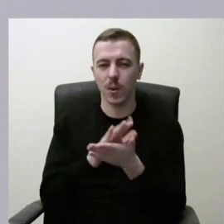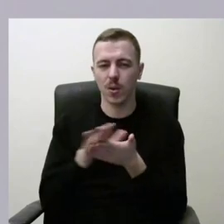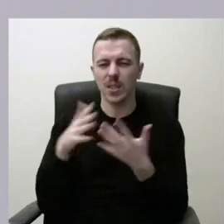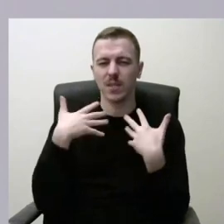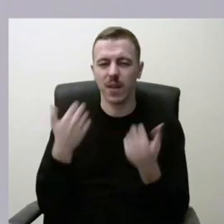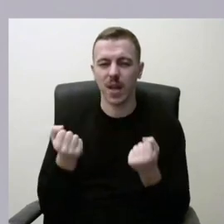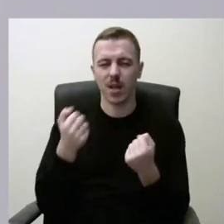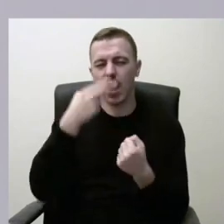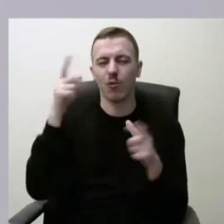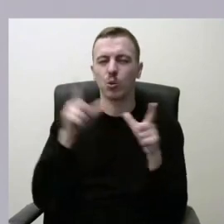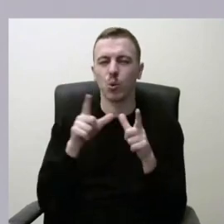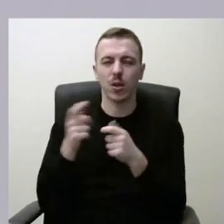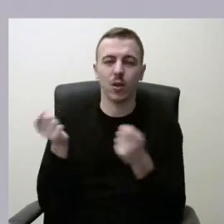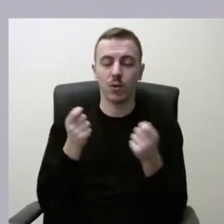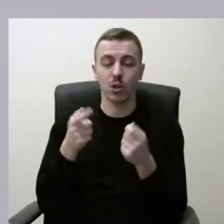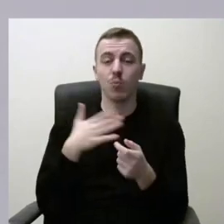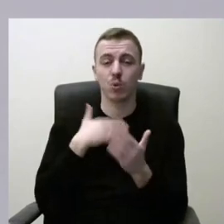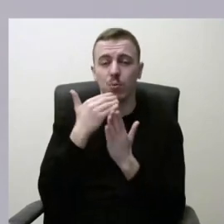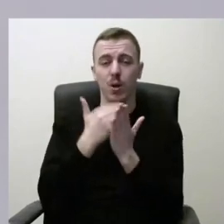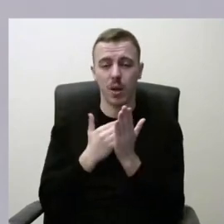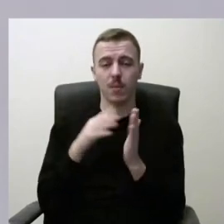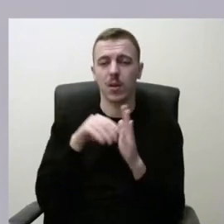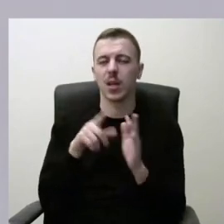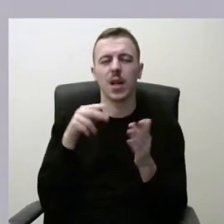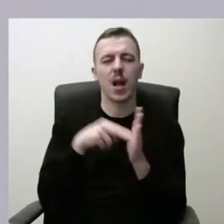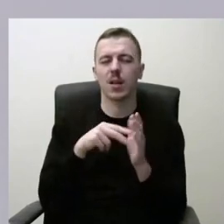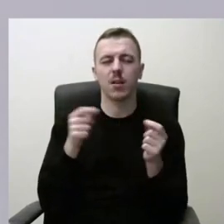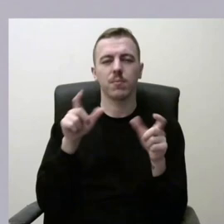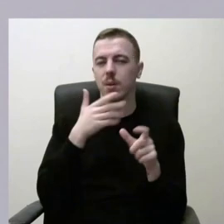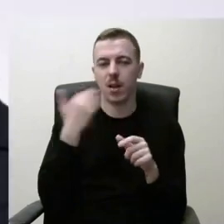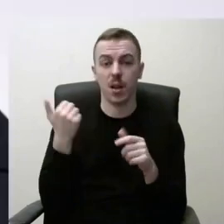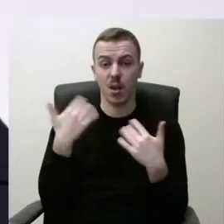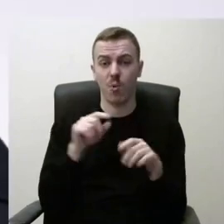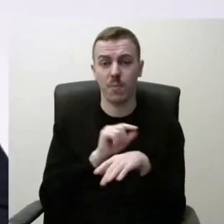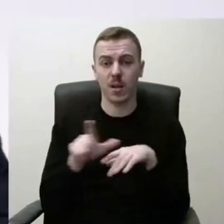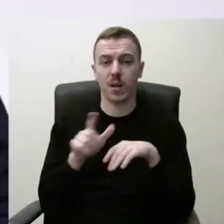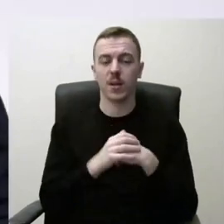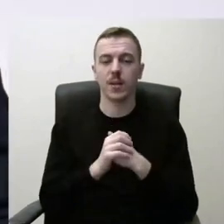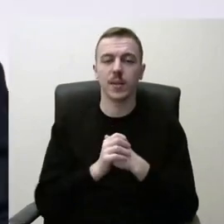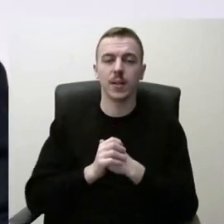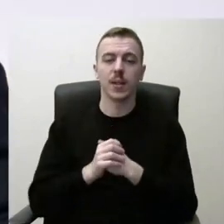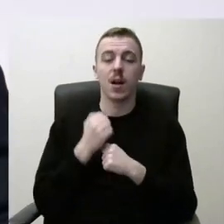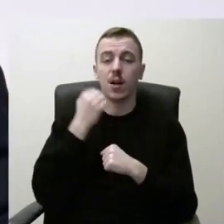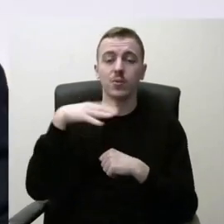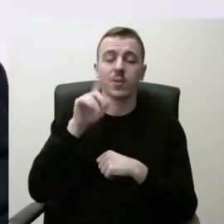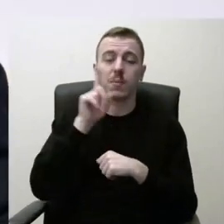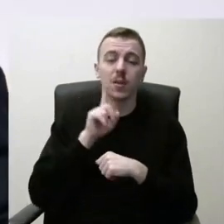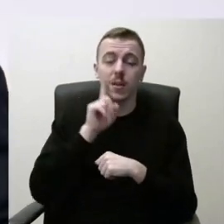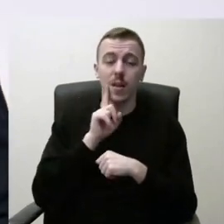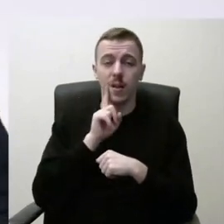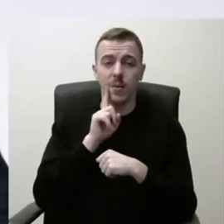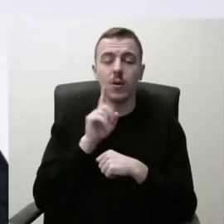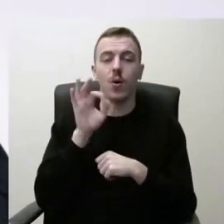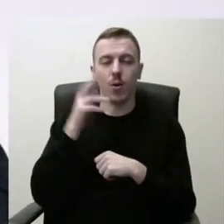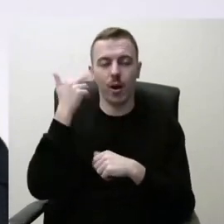Lietuvos ūkininkų. Tai yra mūsų programa ir tai tikrai nekainuotų daug. Tai beje pradėta. Gerai, ačiū gerbiamiems kandidatams į Kauno miesto tarybą.